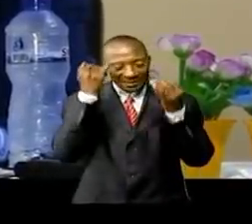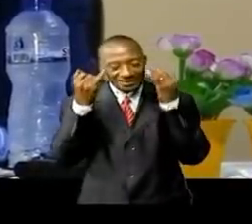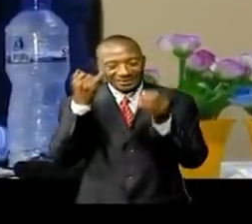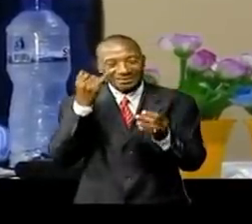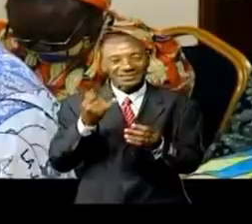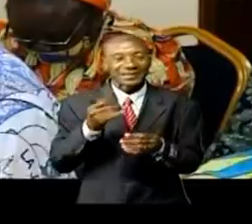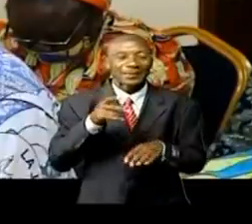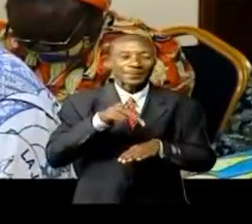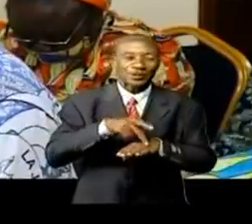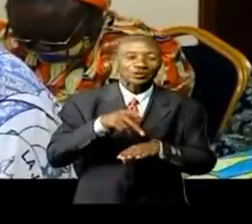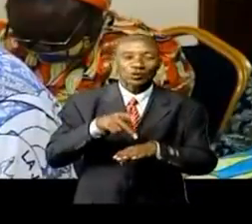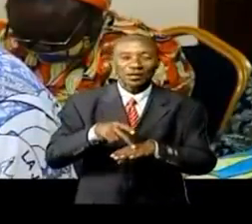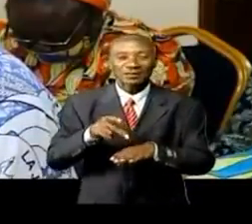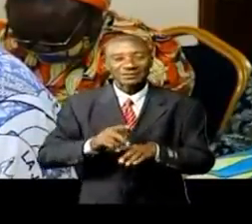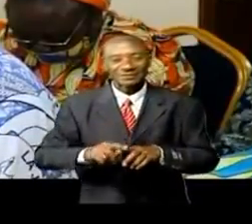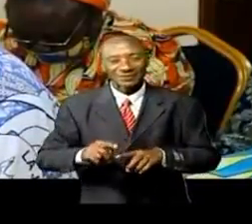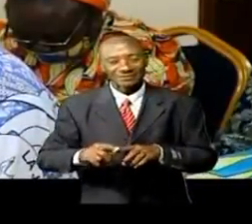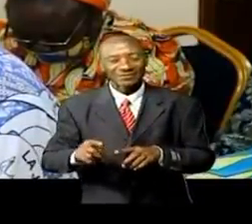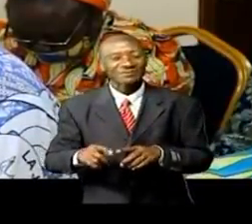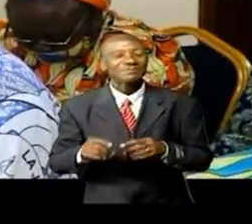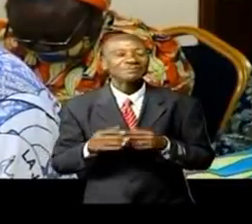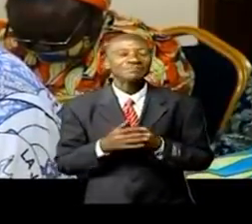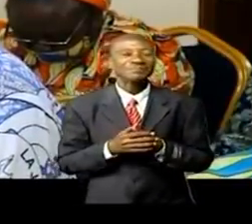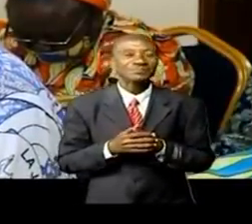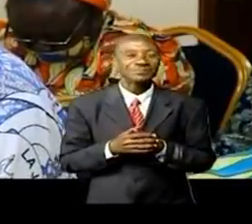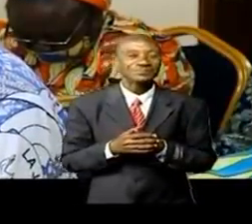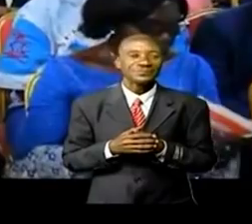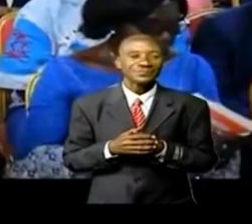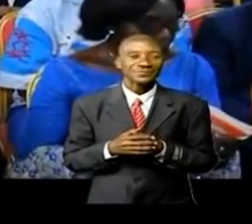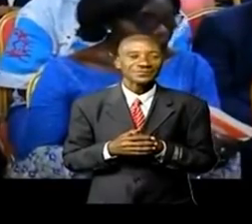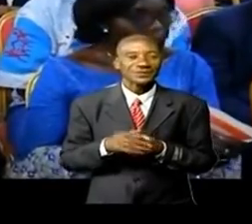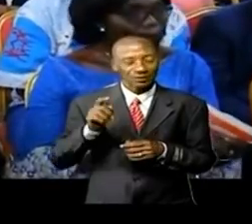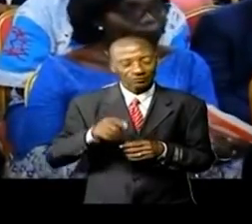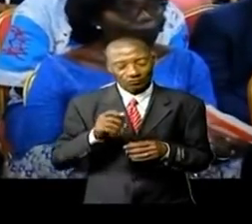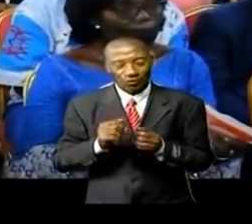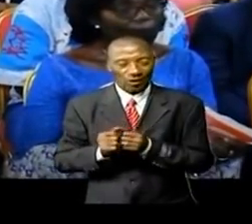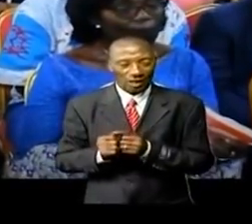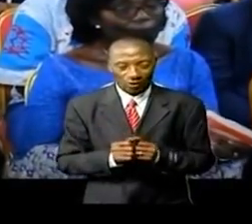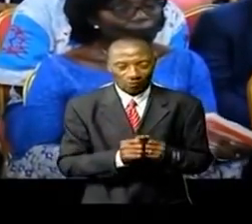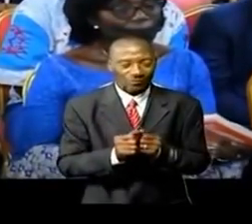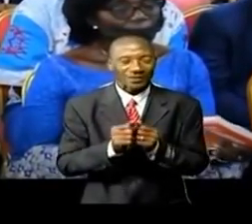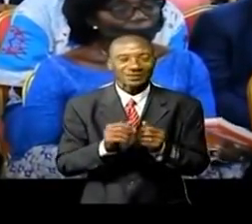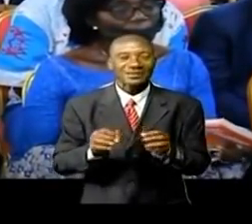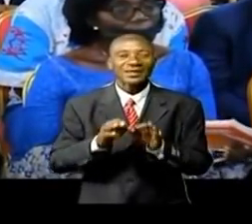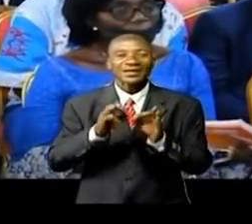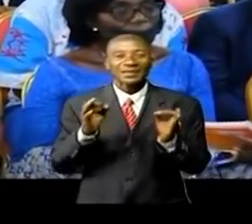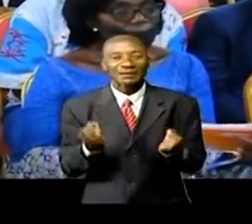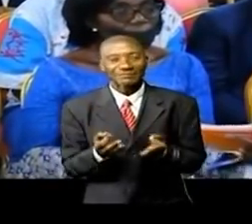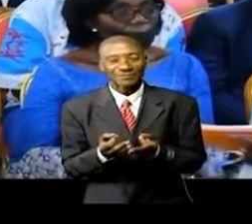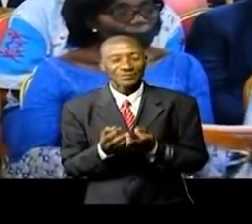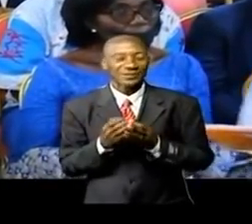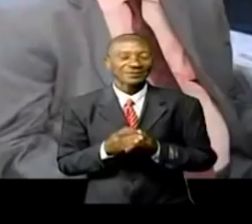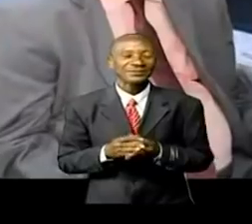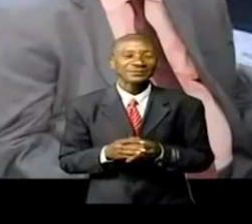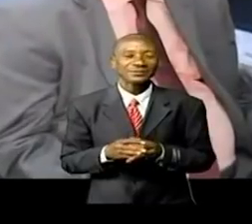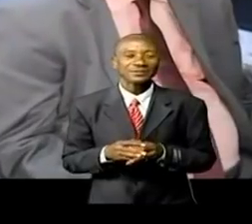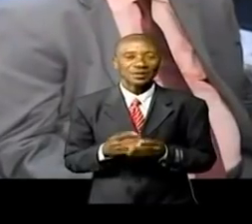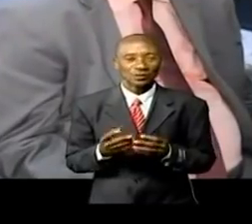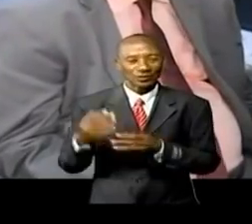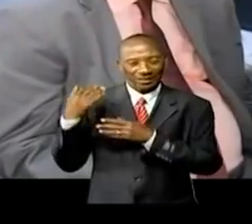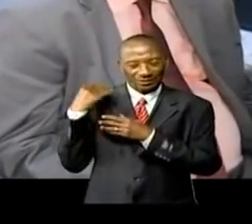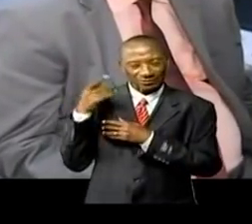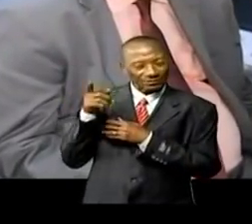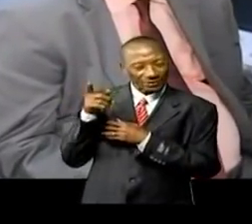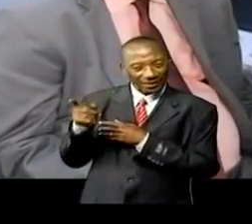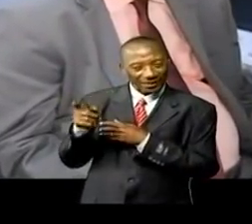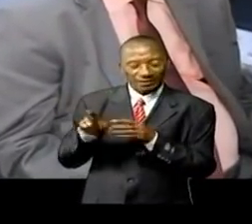niveau scientifique qui conduiront in fine à l'accompagnement des familles. L'évêque de Kikwit, Timothée Boudika, qui a ouvert les travaux, a